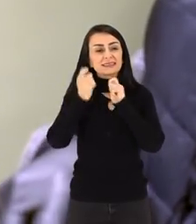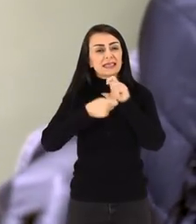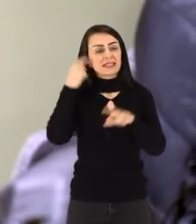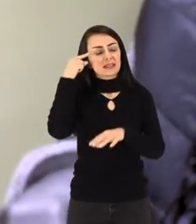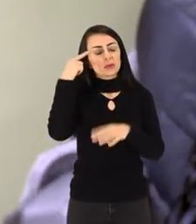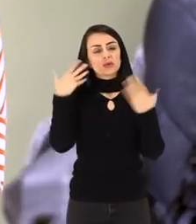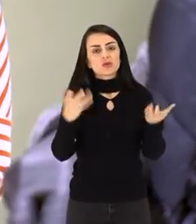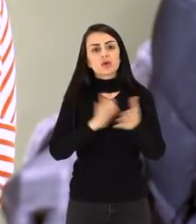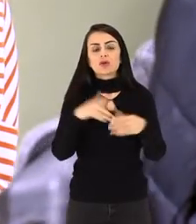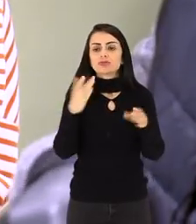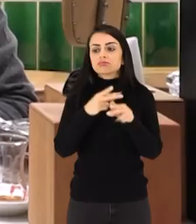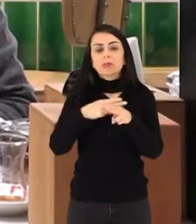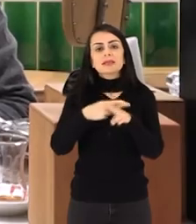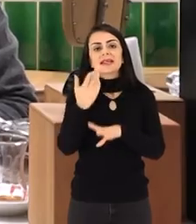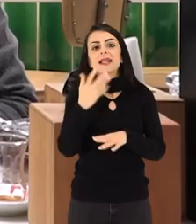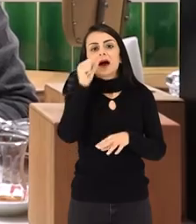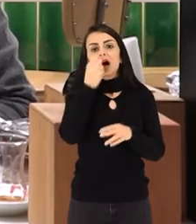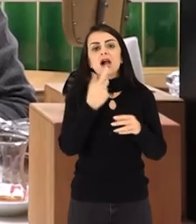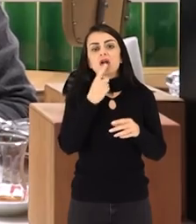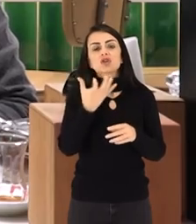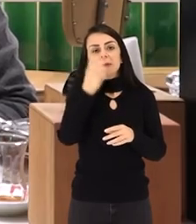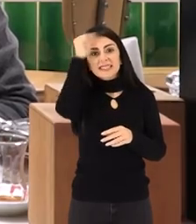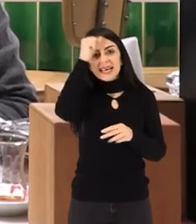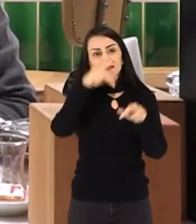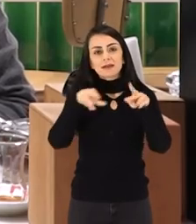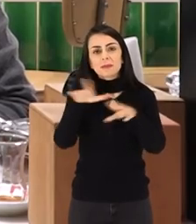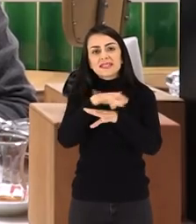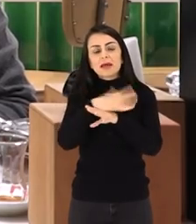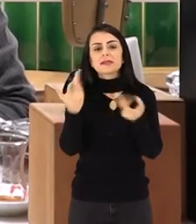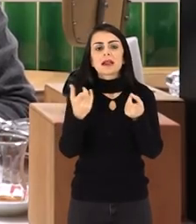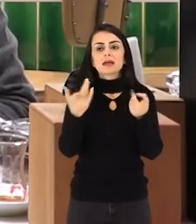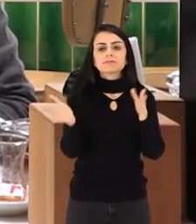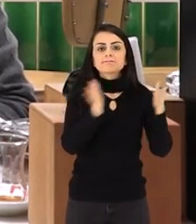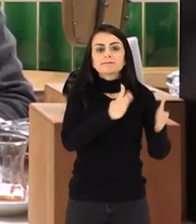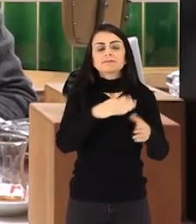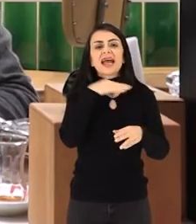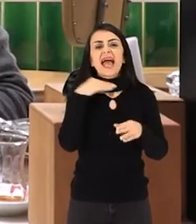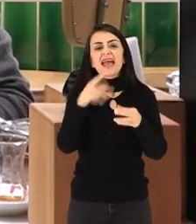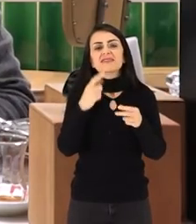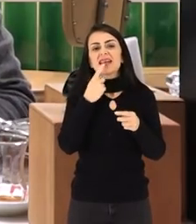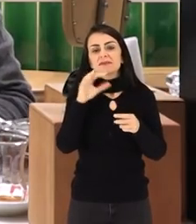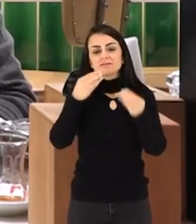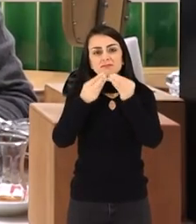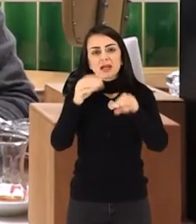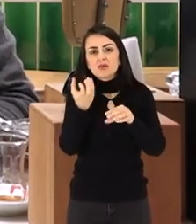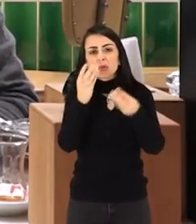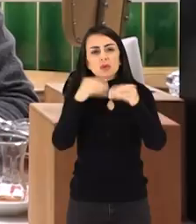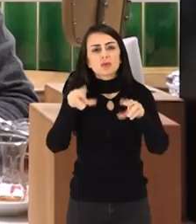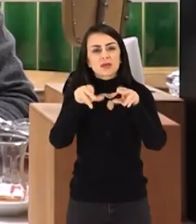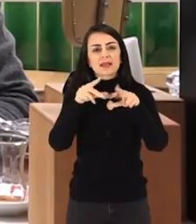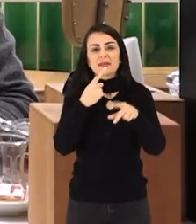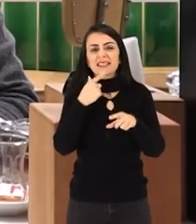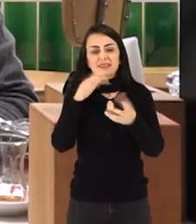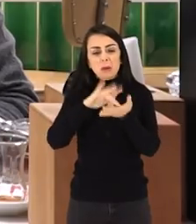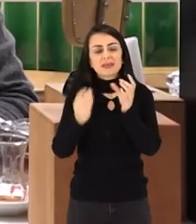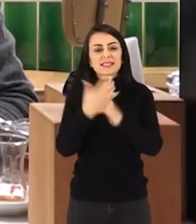değiştirdiğini düşünüyorum. Mesela domates, salatalık gibi sebzeler et ve yumurta gibi şeylerin tadını ortaya çok çıkarıyor. Ben o